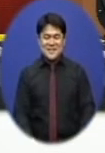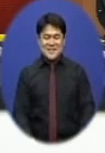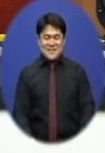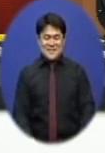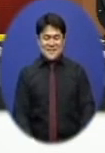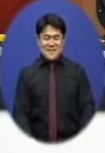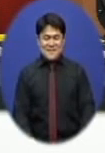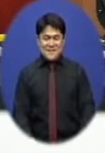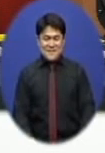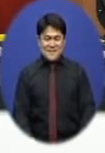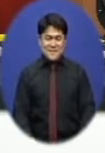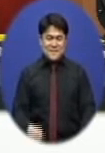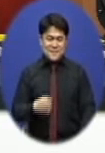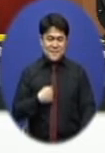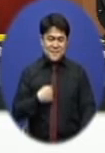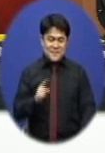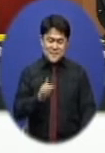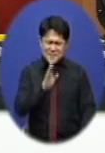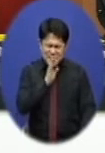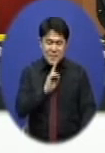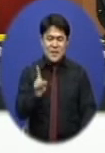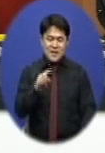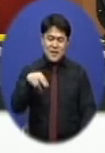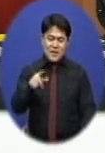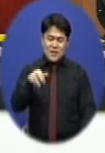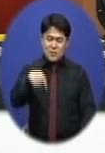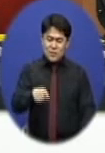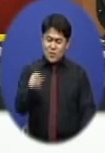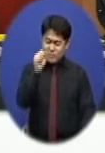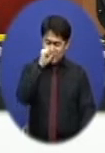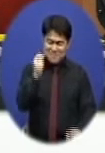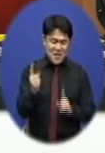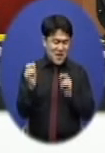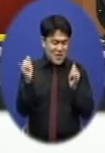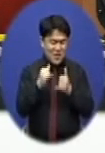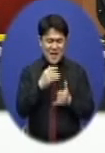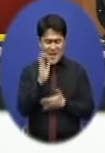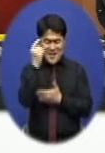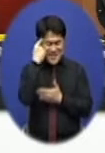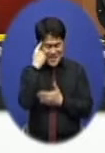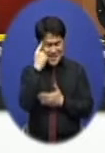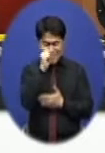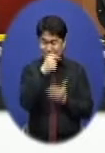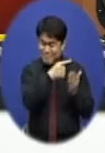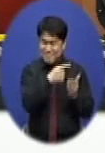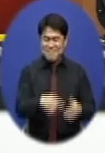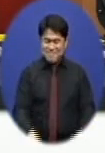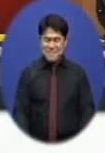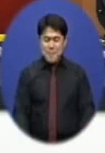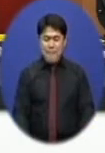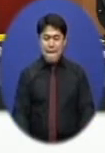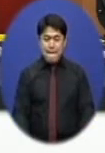나가 그러니까요. 네. 아, 정말 서정우님 팬인데 너무 영광이라면서 아. 너무 좋아하시더라고요.